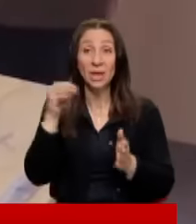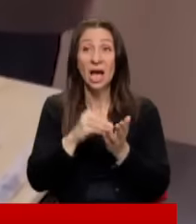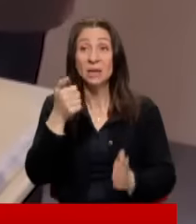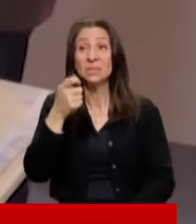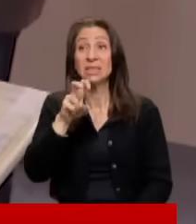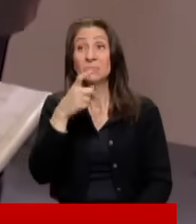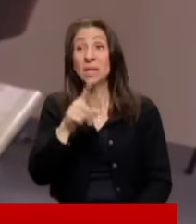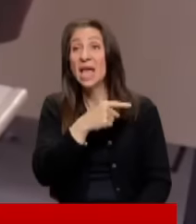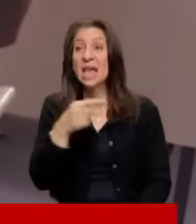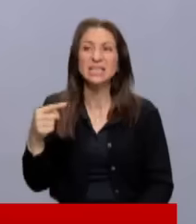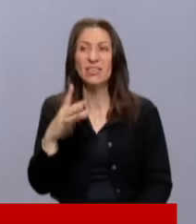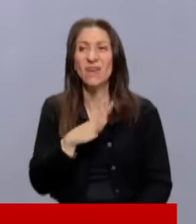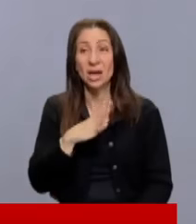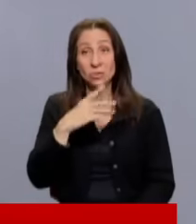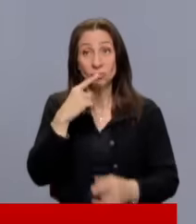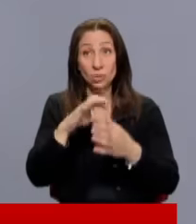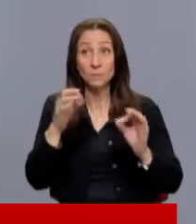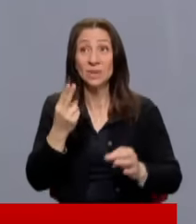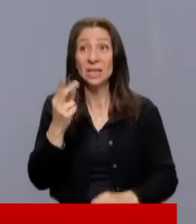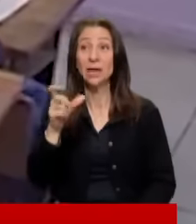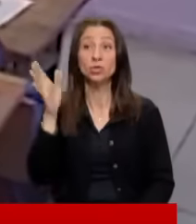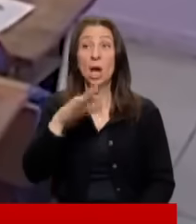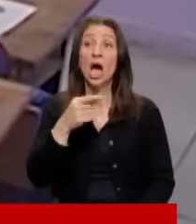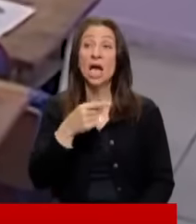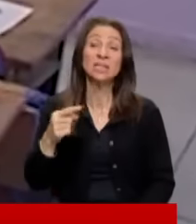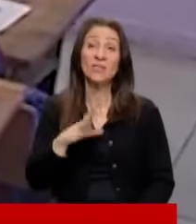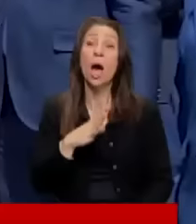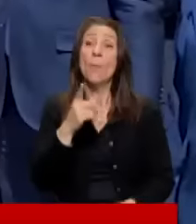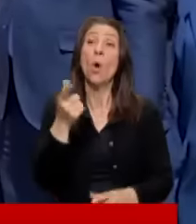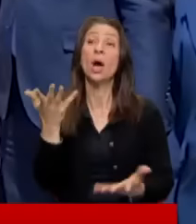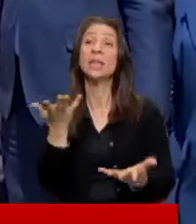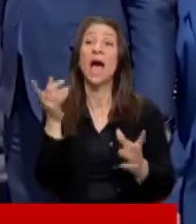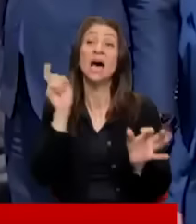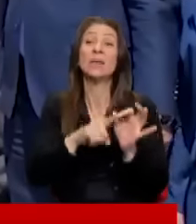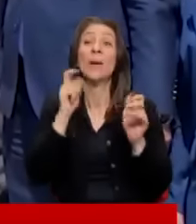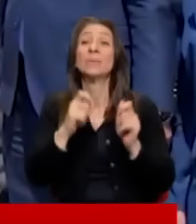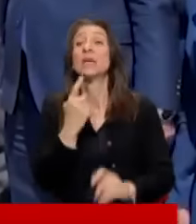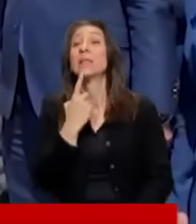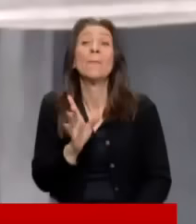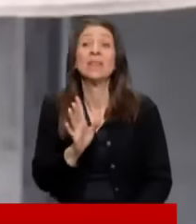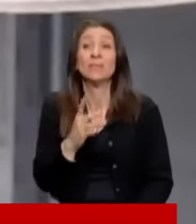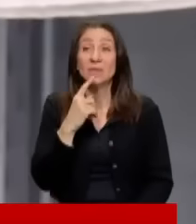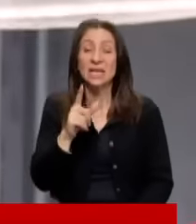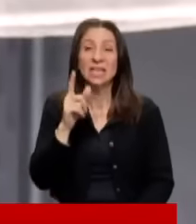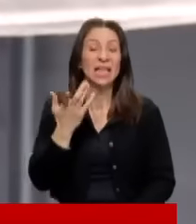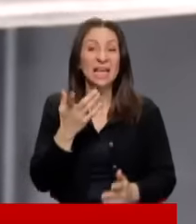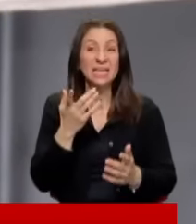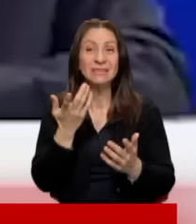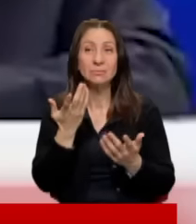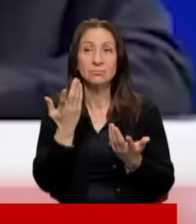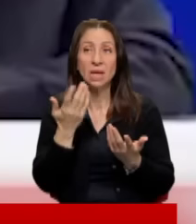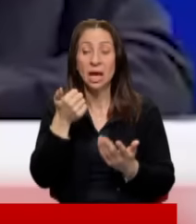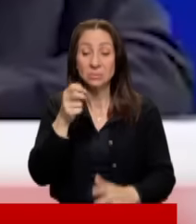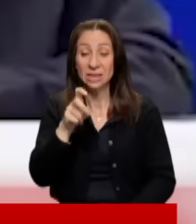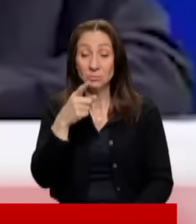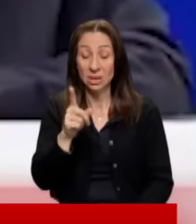68.000 açık var sözlerinden de ay sonra açık var ama o kadar atama yapılacak demedim dedi gerekçesi dikkat çekti